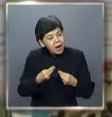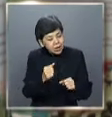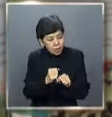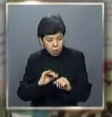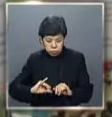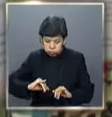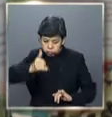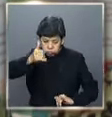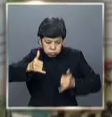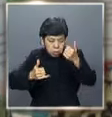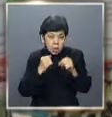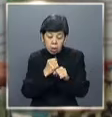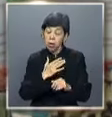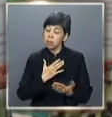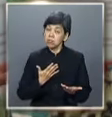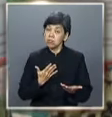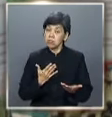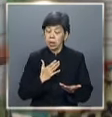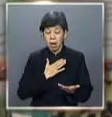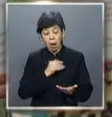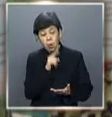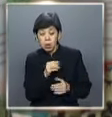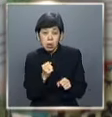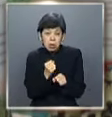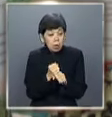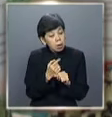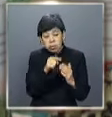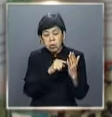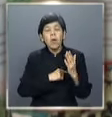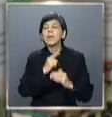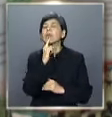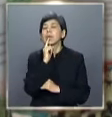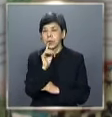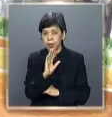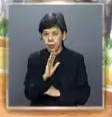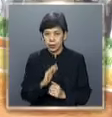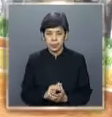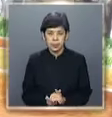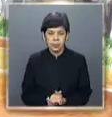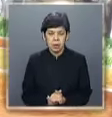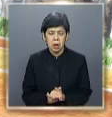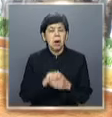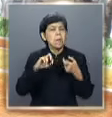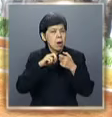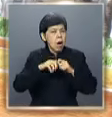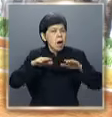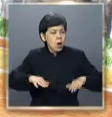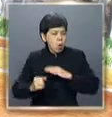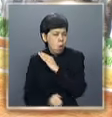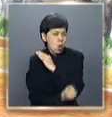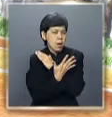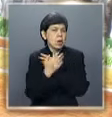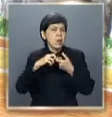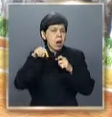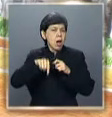ติบโตขึ้นมาเราโดยที่ไม่ต้องบอกว่าเขาอยู่พรมแดนไหนใช่ไหมคะ ปัญหาเด็กเร่ร่อนนั้นถือว่าเป็นปัญ